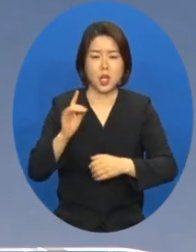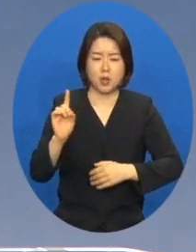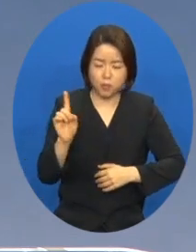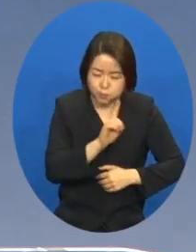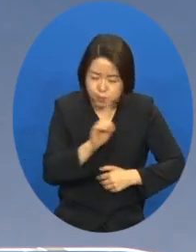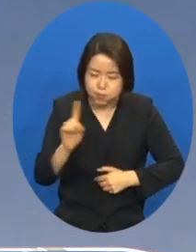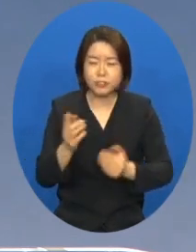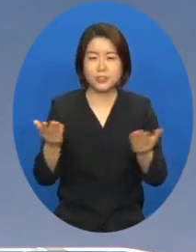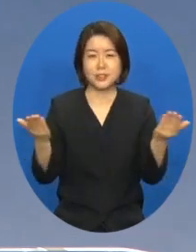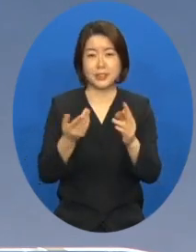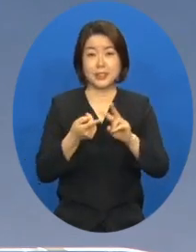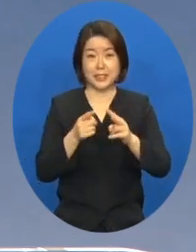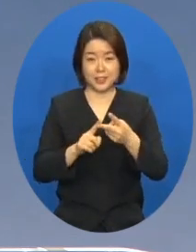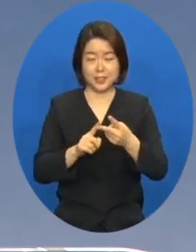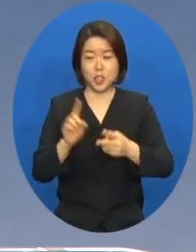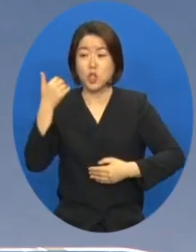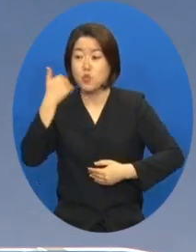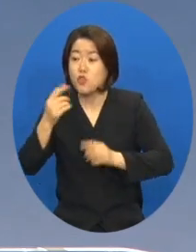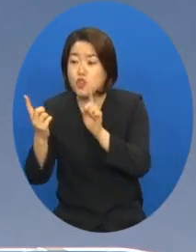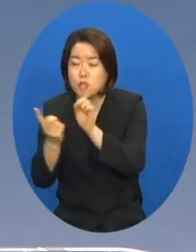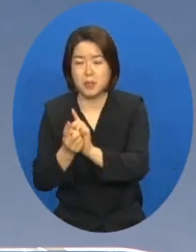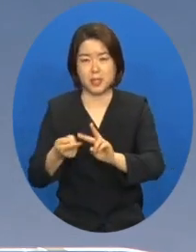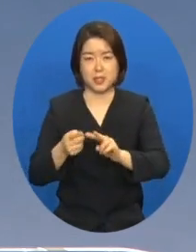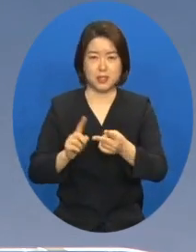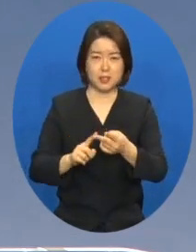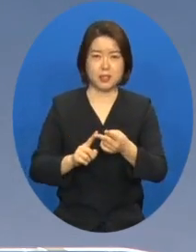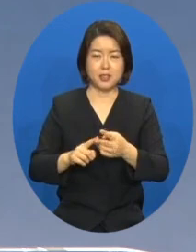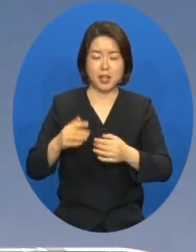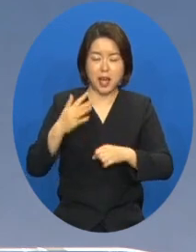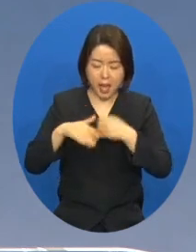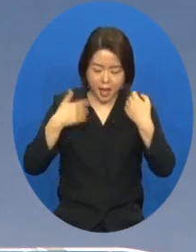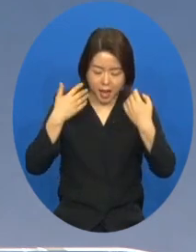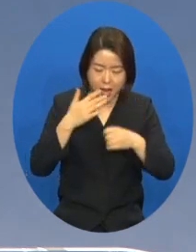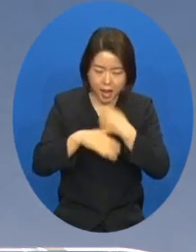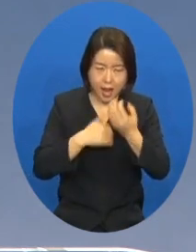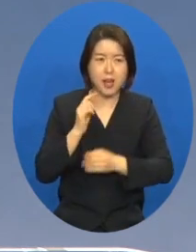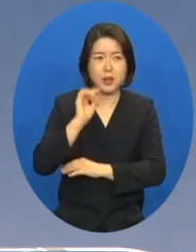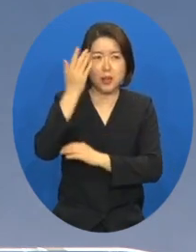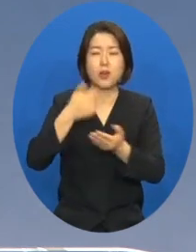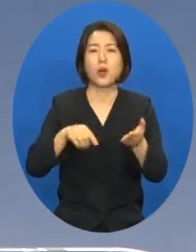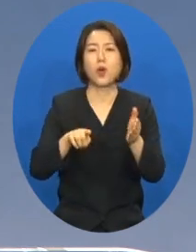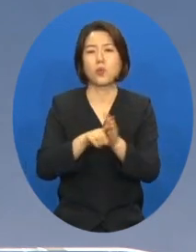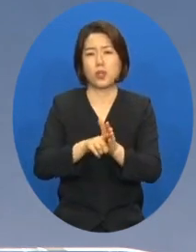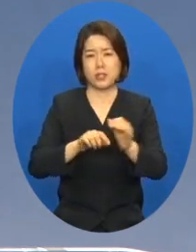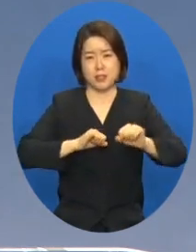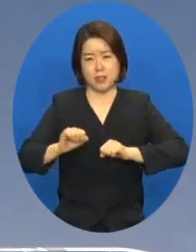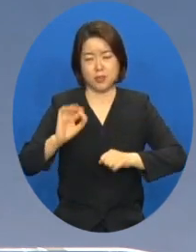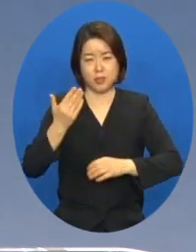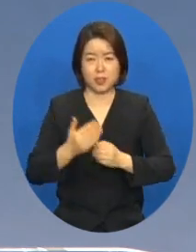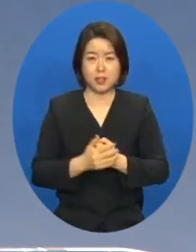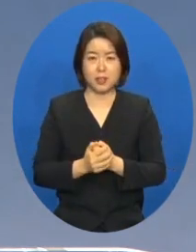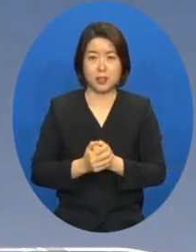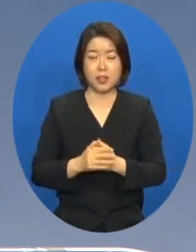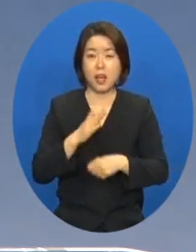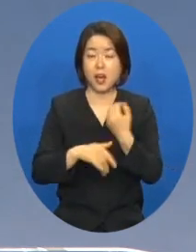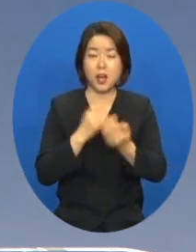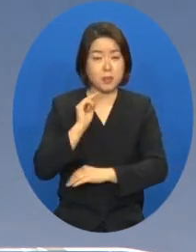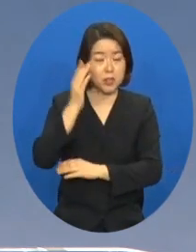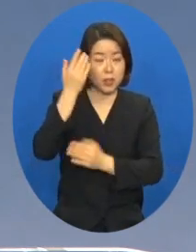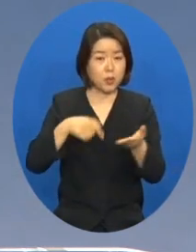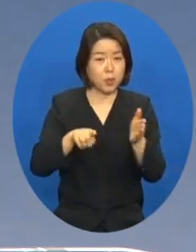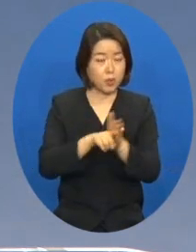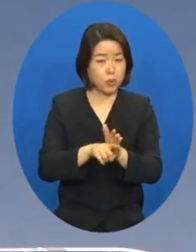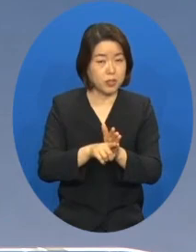하든지, 누구를 대하든지 하나님의 영광을 위해서 해야 된다. 그러니까 하나님의 영광을 위해서 한다는 게 어떻게 하는